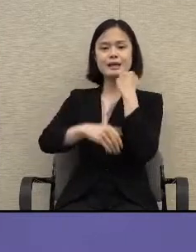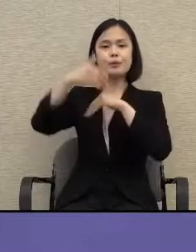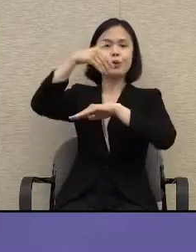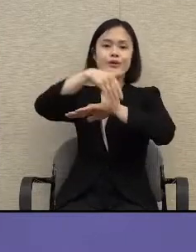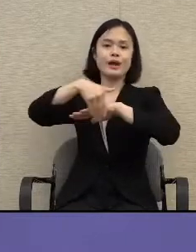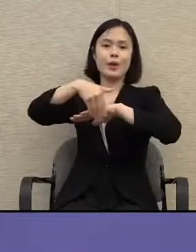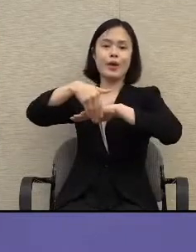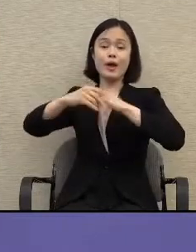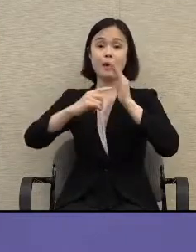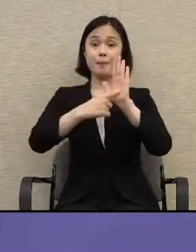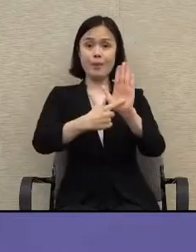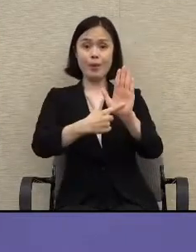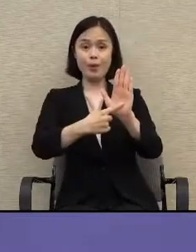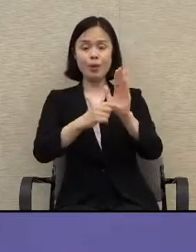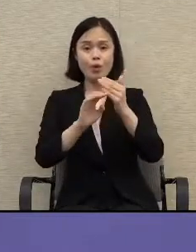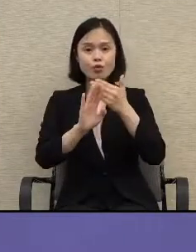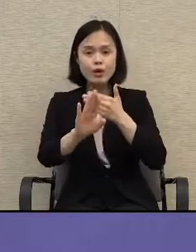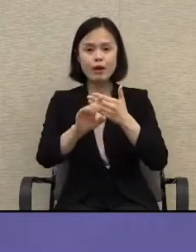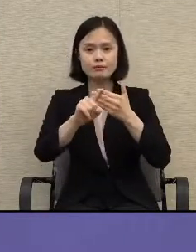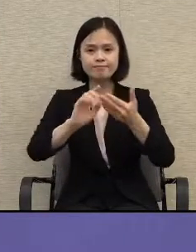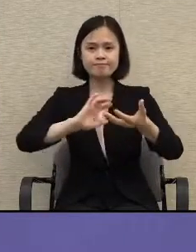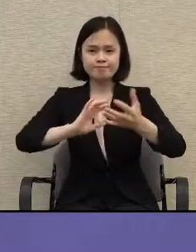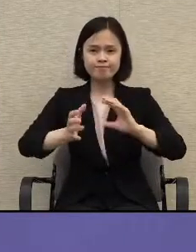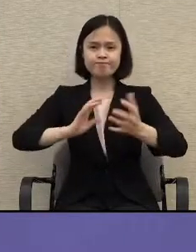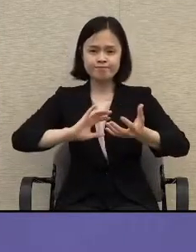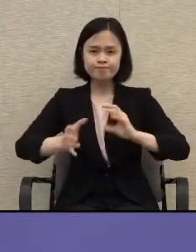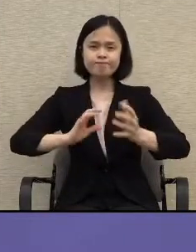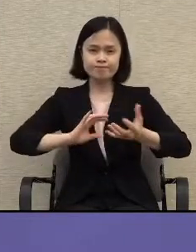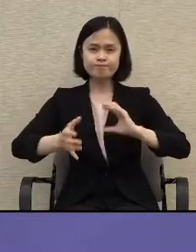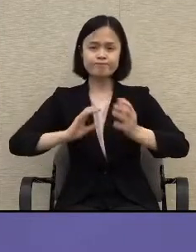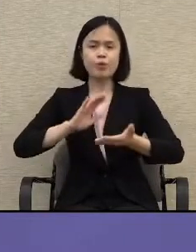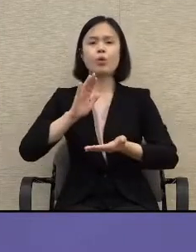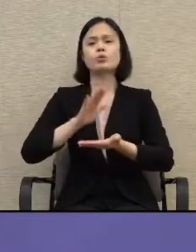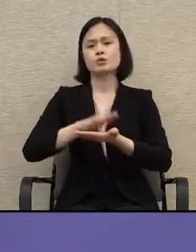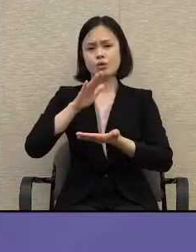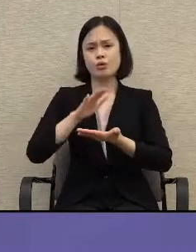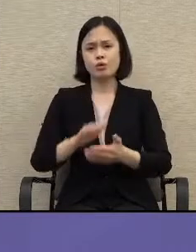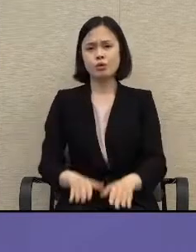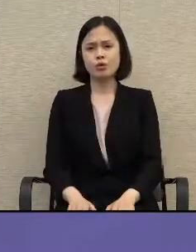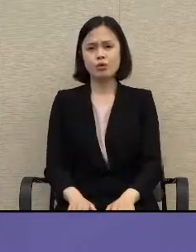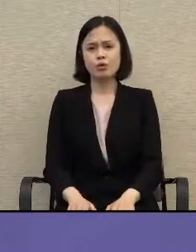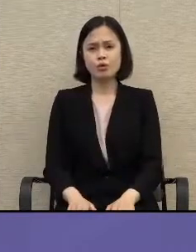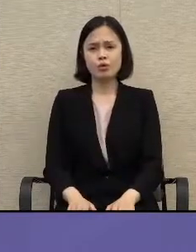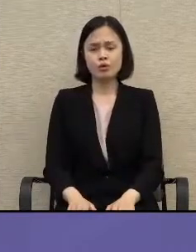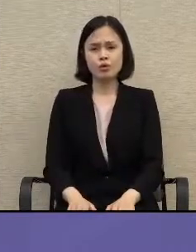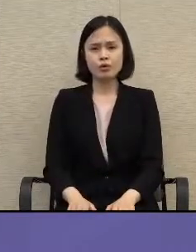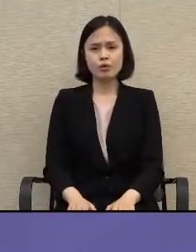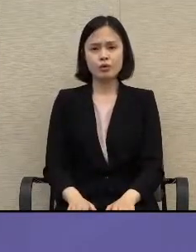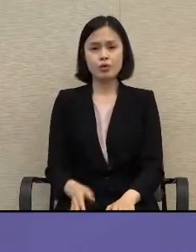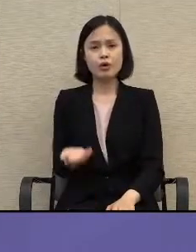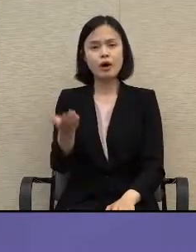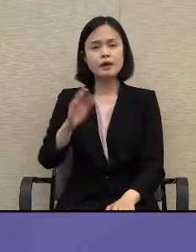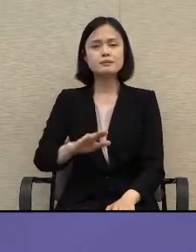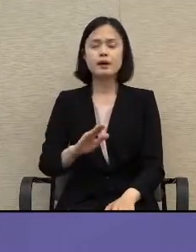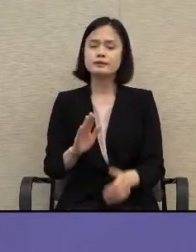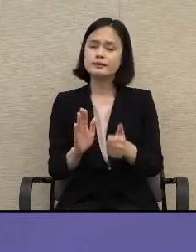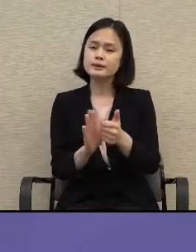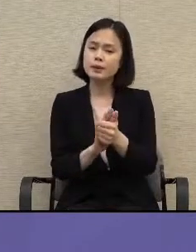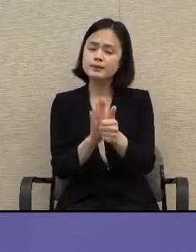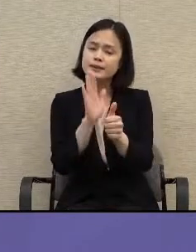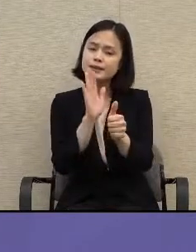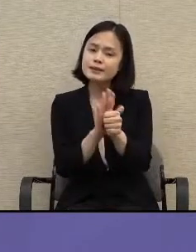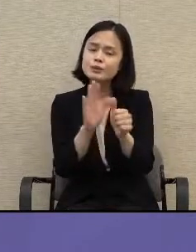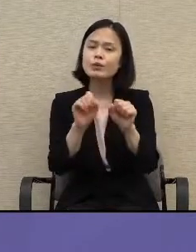움직임들이 활발하게 진행이 되고 있는 상황입니다. 그래서 그 상황 안에서 좀 전달 체계상에서 저희가 고민해야 되는